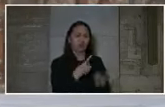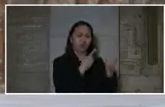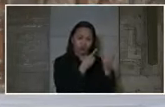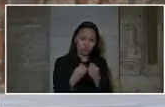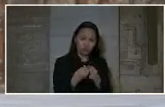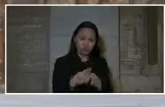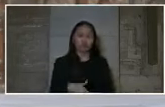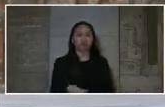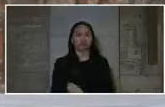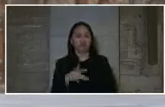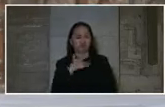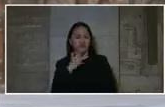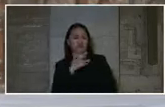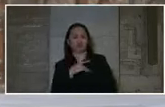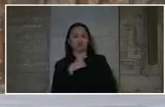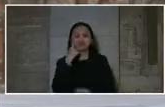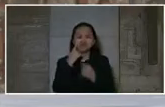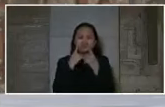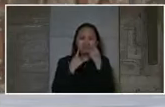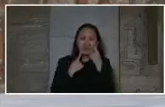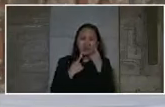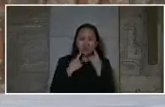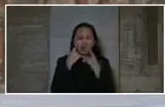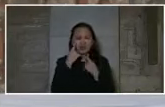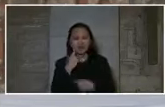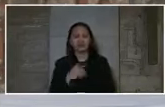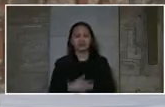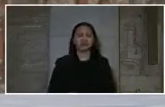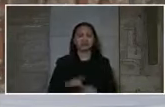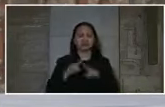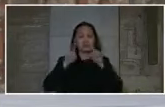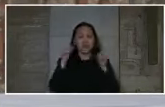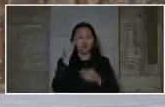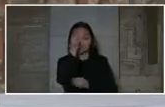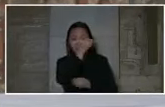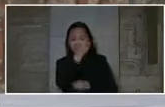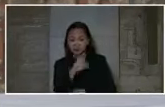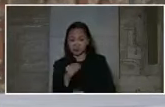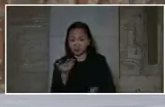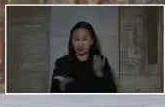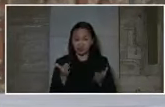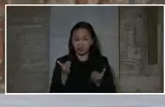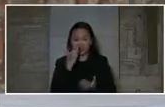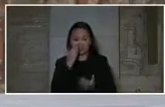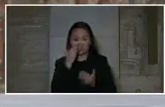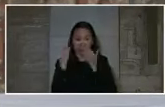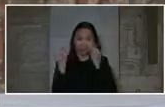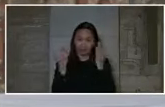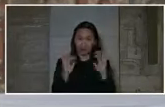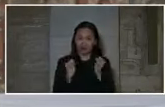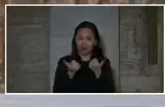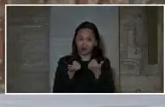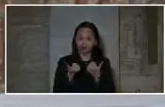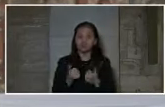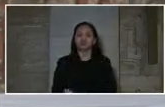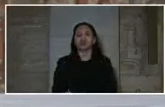no? Okay. Oh, ang make-up baka mabura, no? Yes, I